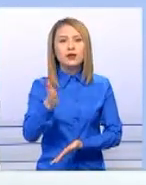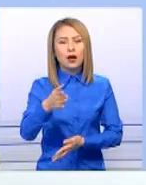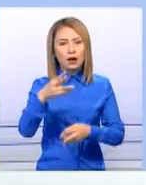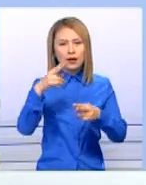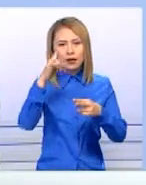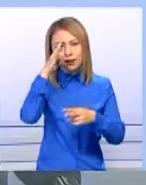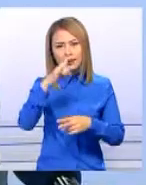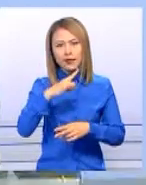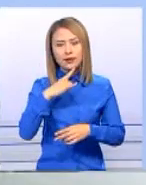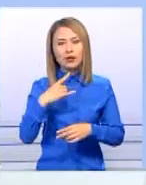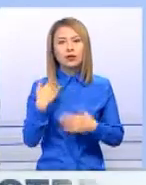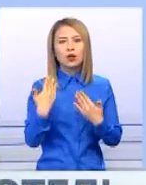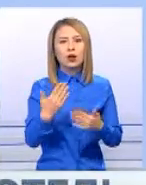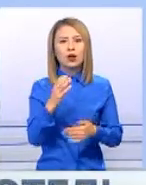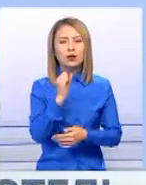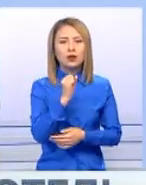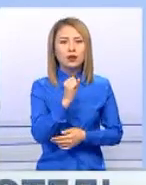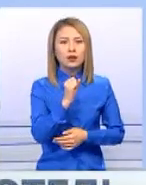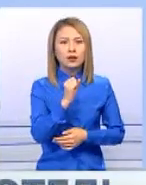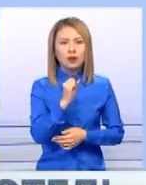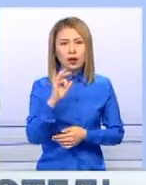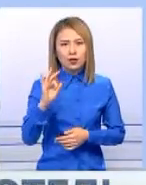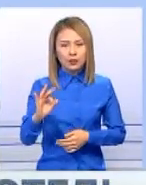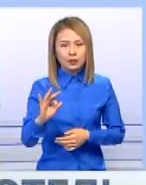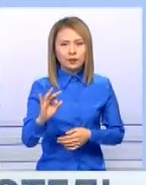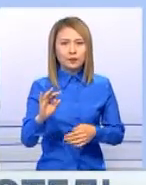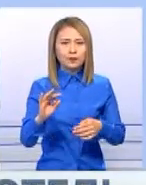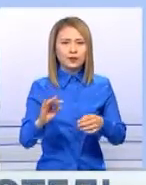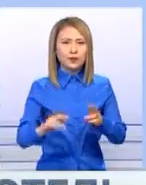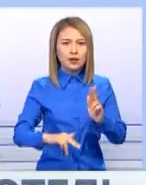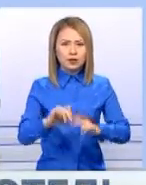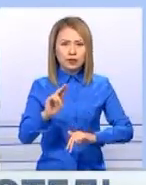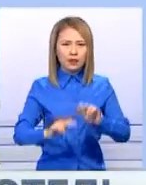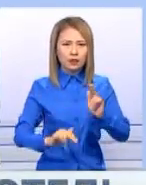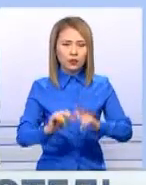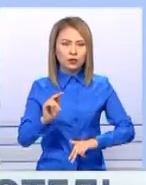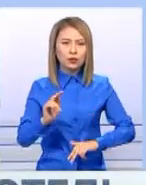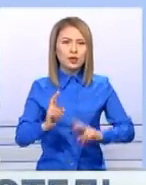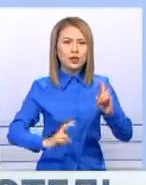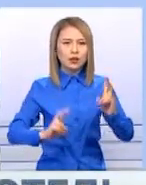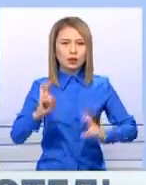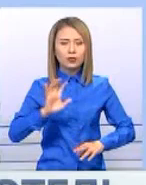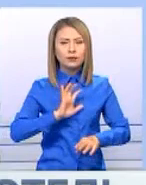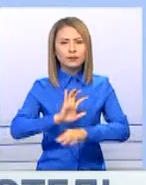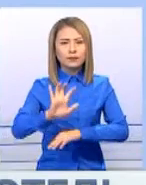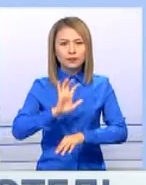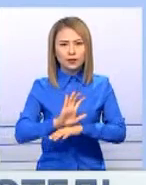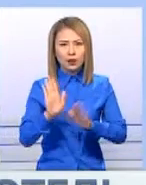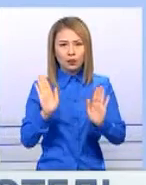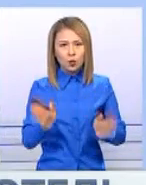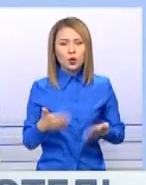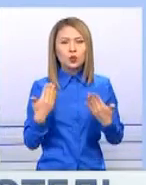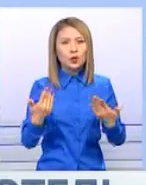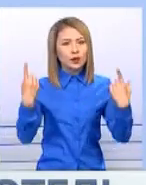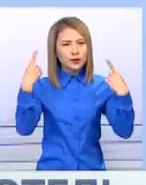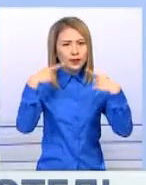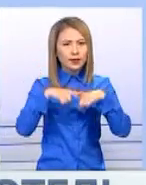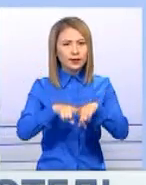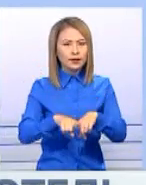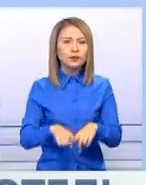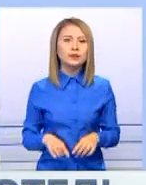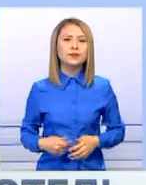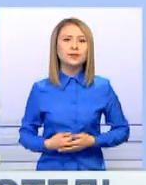инжиниринг акционерлік қоғамы шығарылатын бір заводтардың ішінде шығарылатын әскери техника. Одан басқа